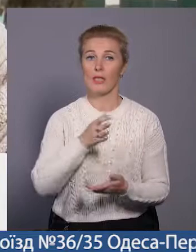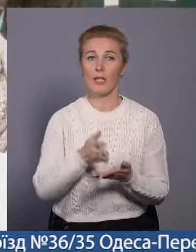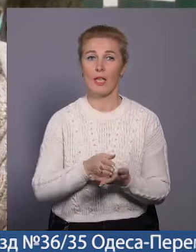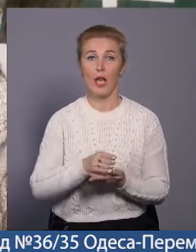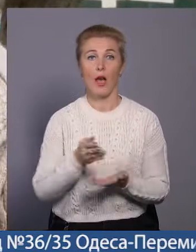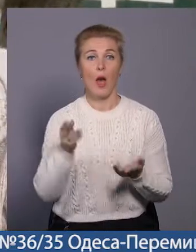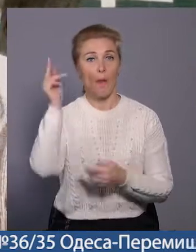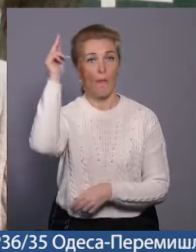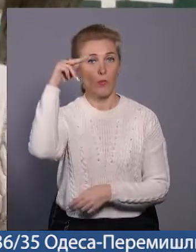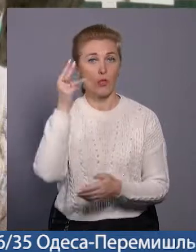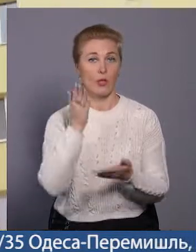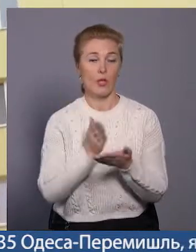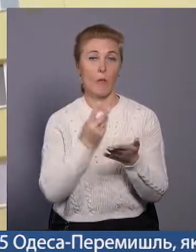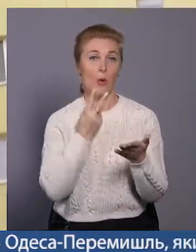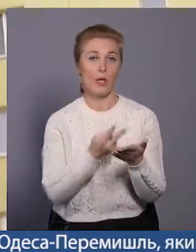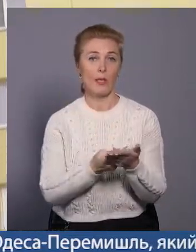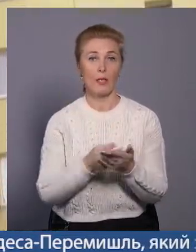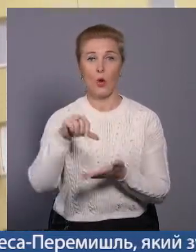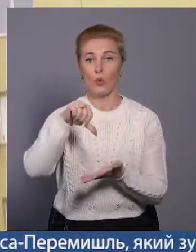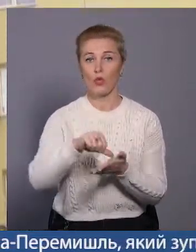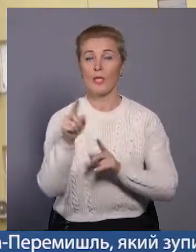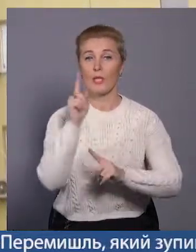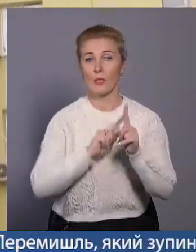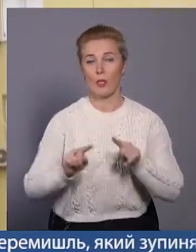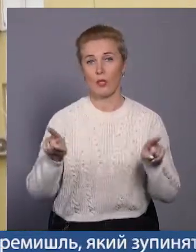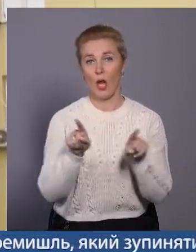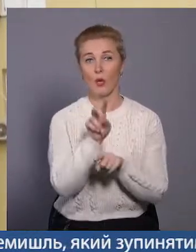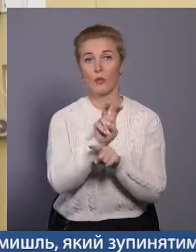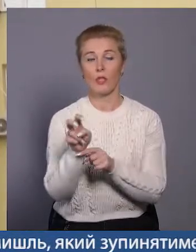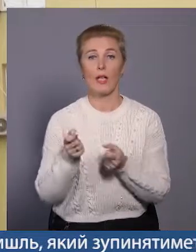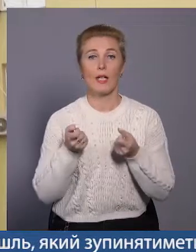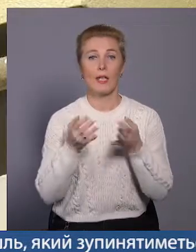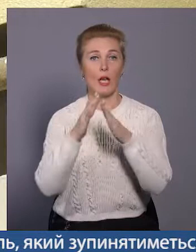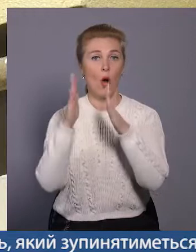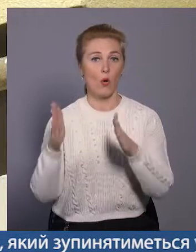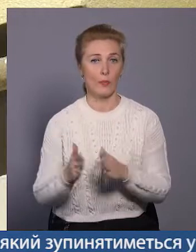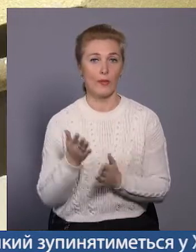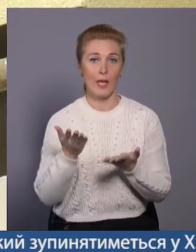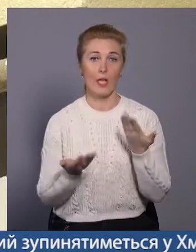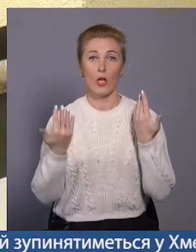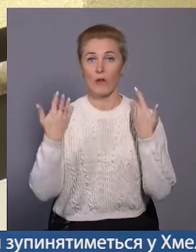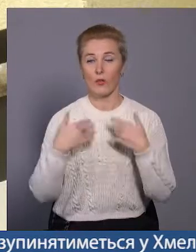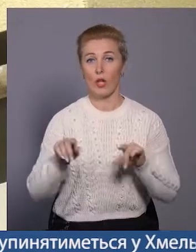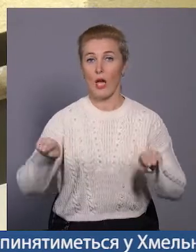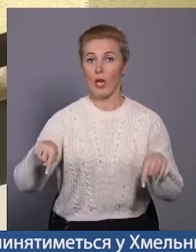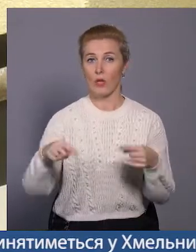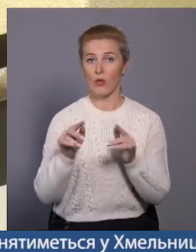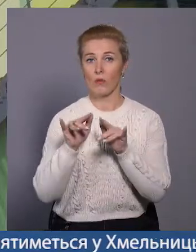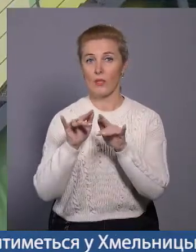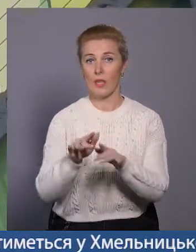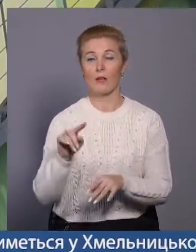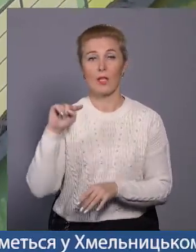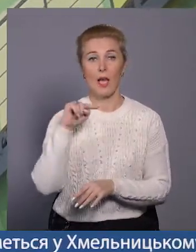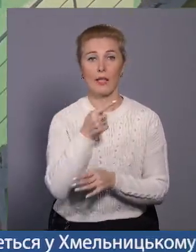і є що показати своє. Учасники семінару також відвідали кілька об'єктів, на яких уже реалізовано заходи з